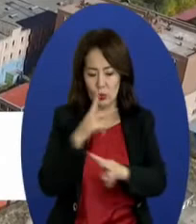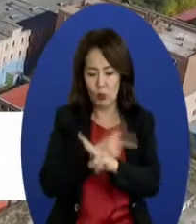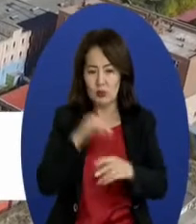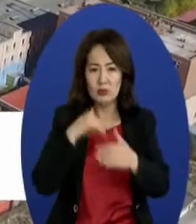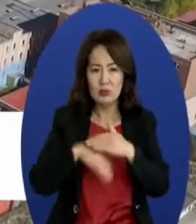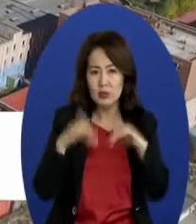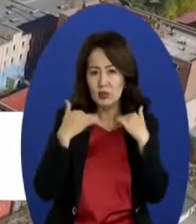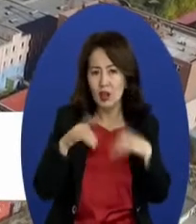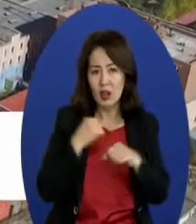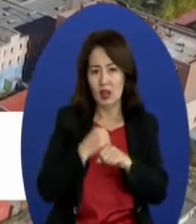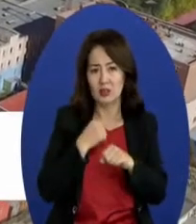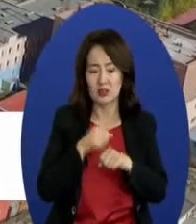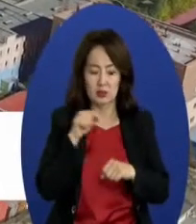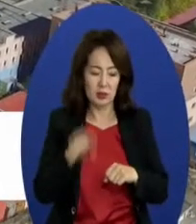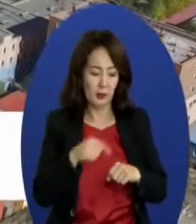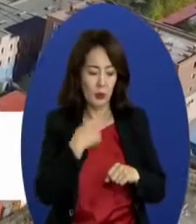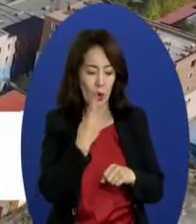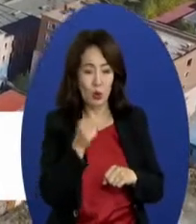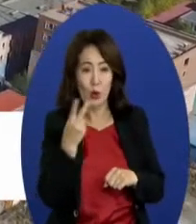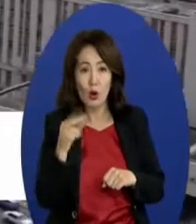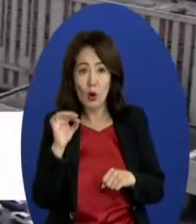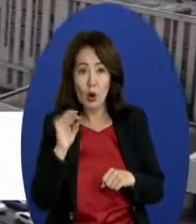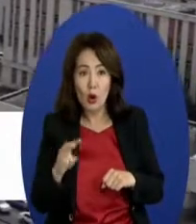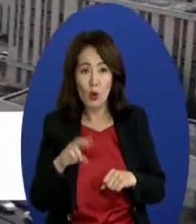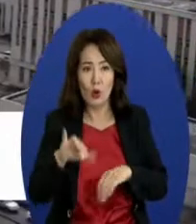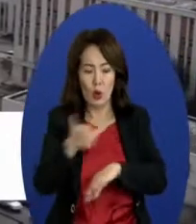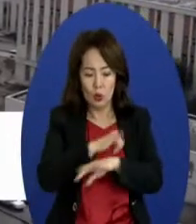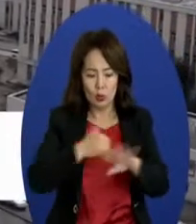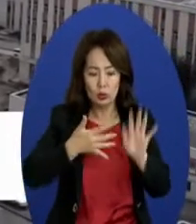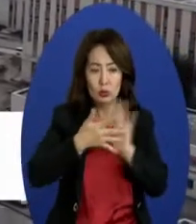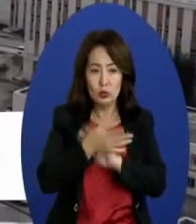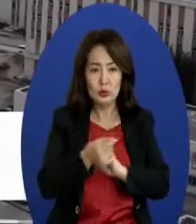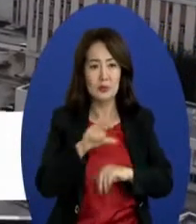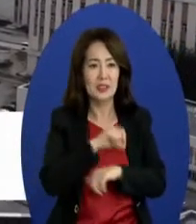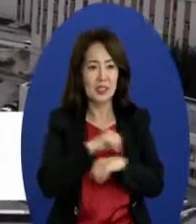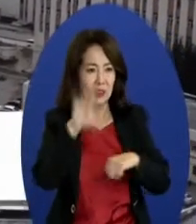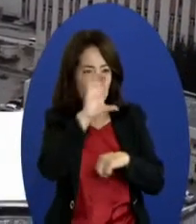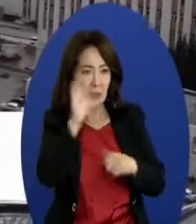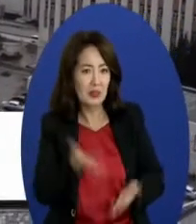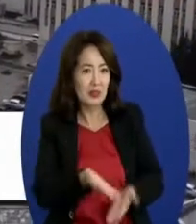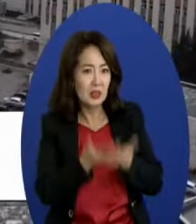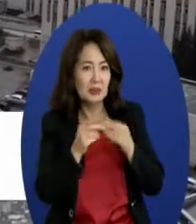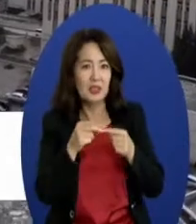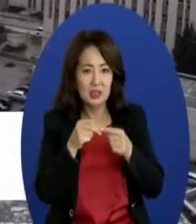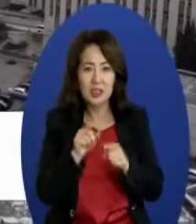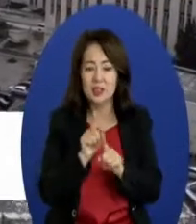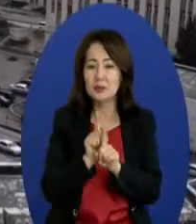хэлж байгаагаар 2020 оны улсын төсвийн тодтолд иргэн аж ахуй нэгжээ дэмжсэн зарчим баримталжээ.